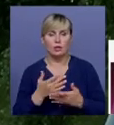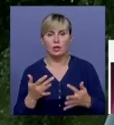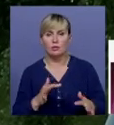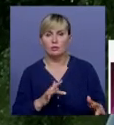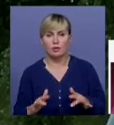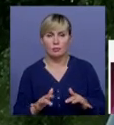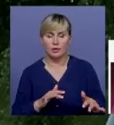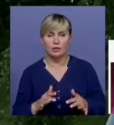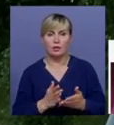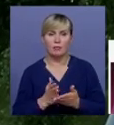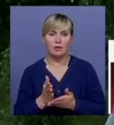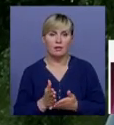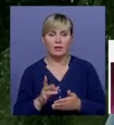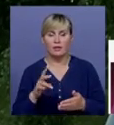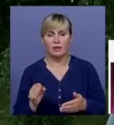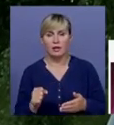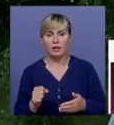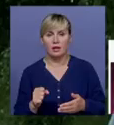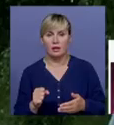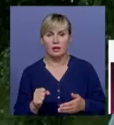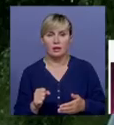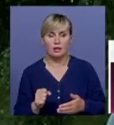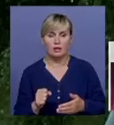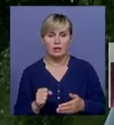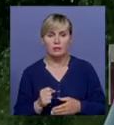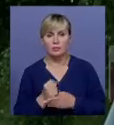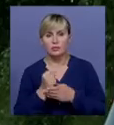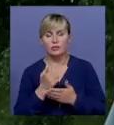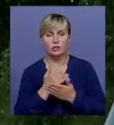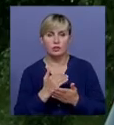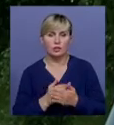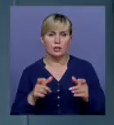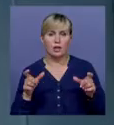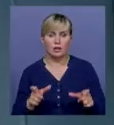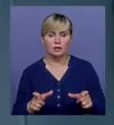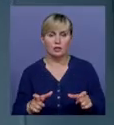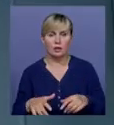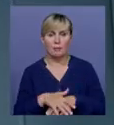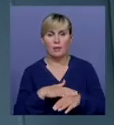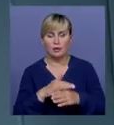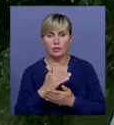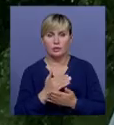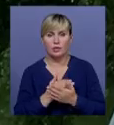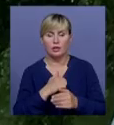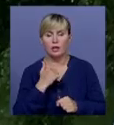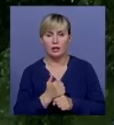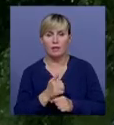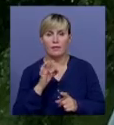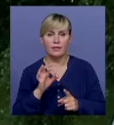мероприятия, направленные на поддержание режима карантина, масочного режима. Главная цель,